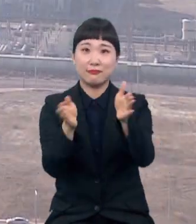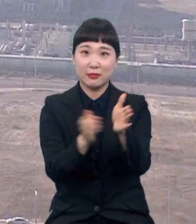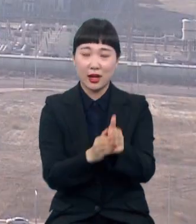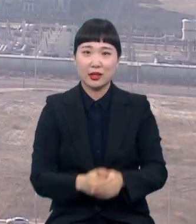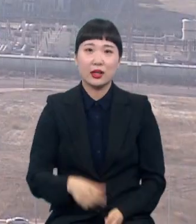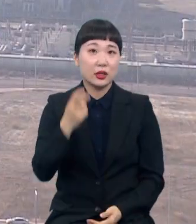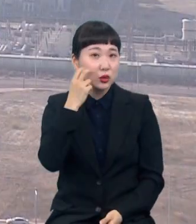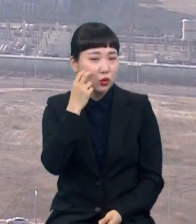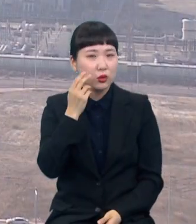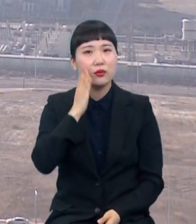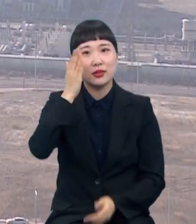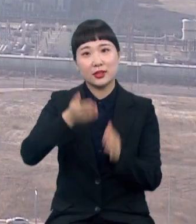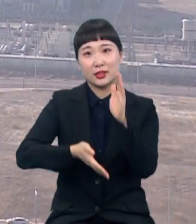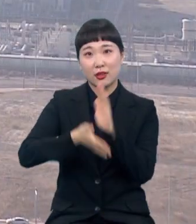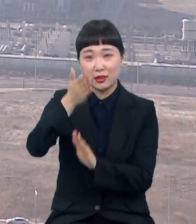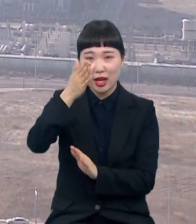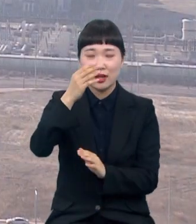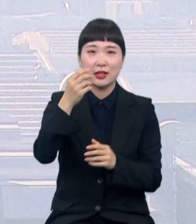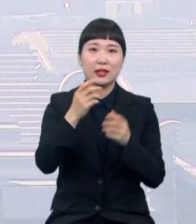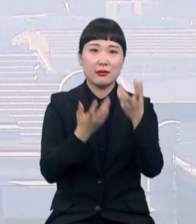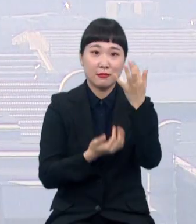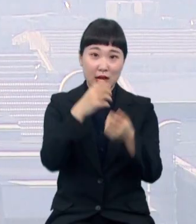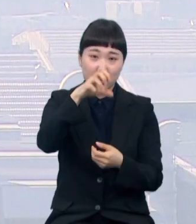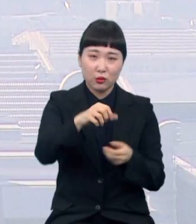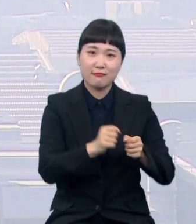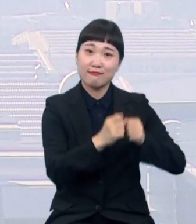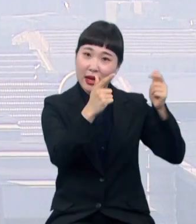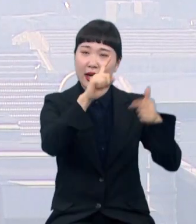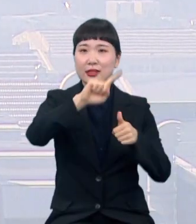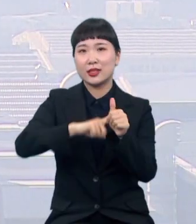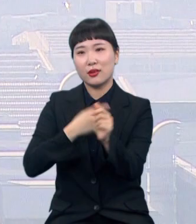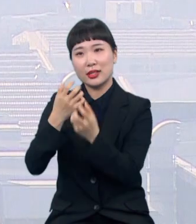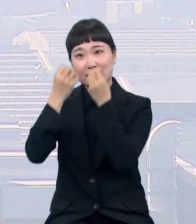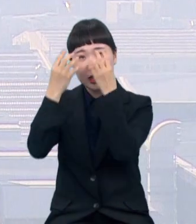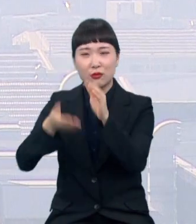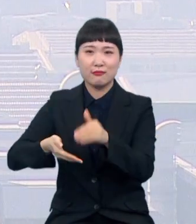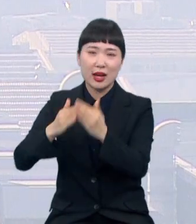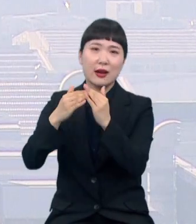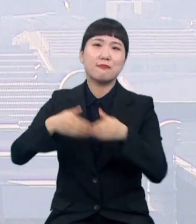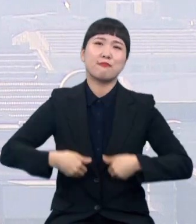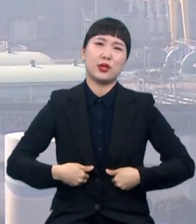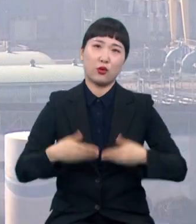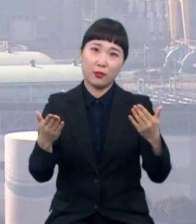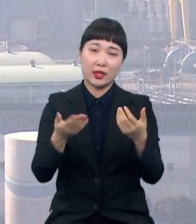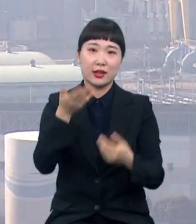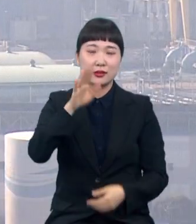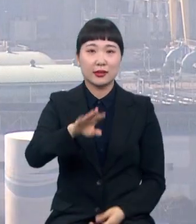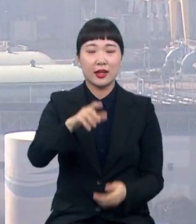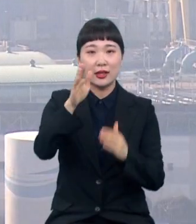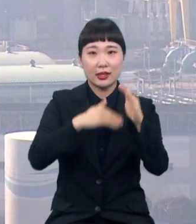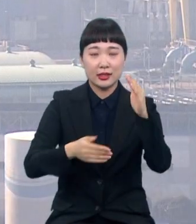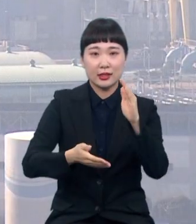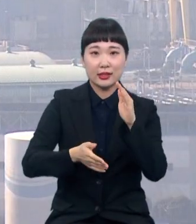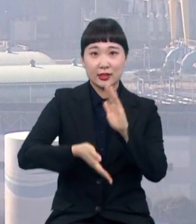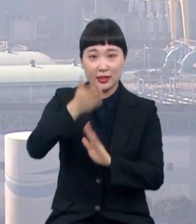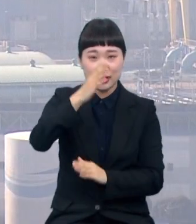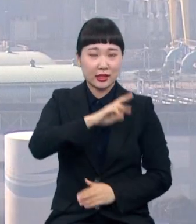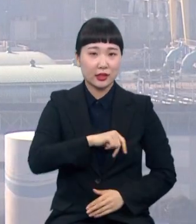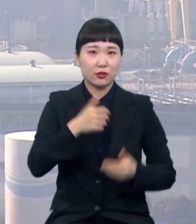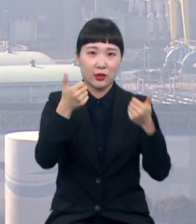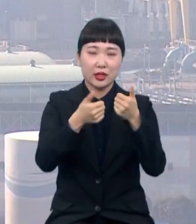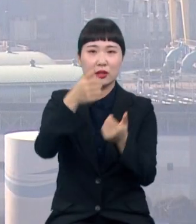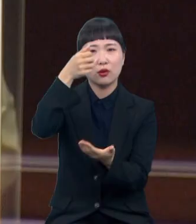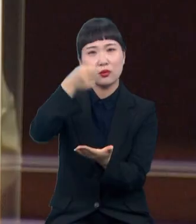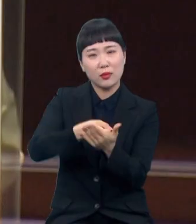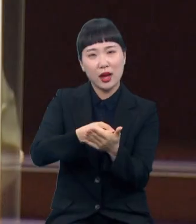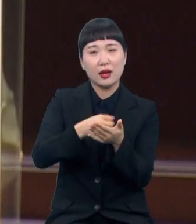송도와 청라 소각장을 증설하면 신설할 필요가 없다는 판단인데 시의회가 공식 입장을 정해 발표하자고 제안했습니다.